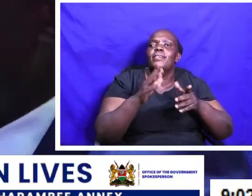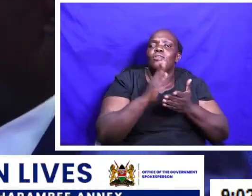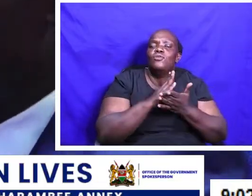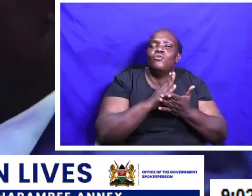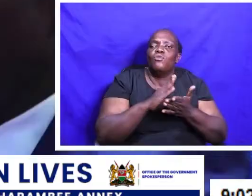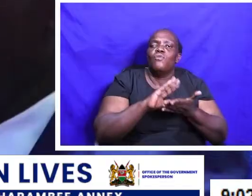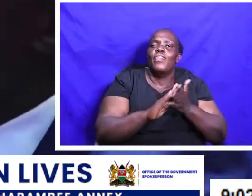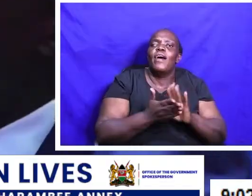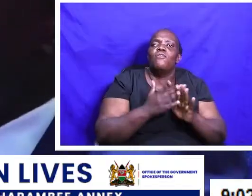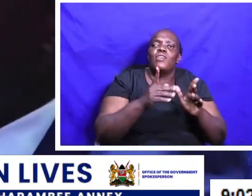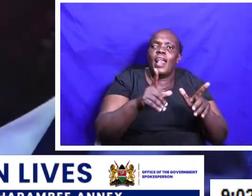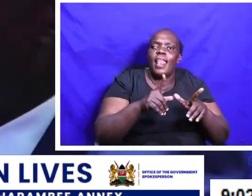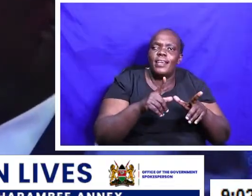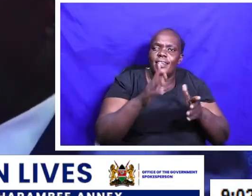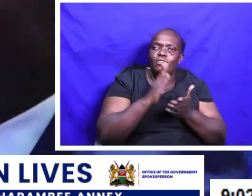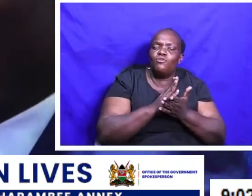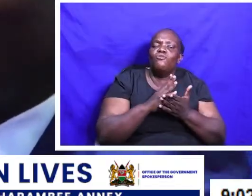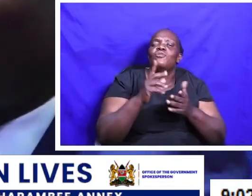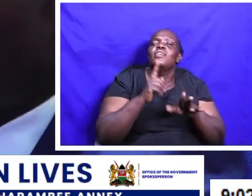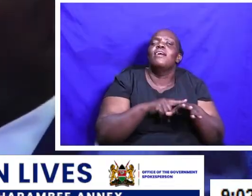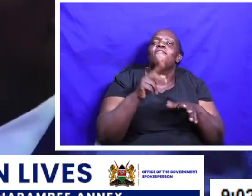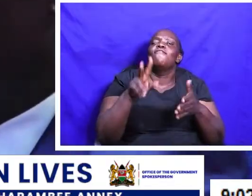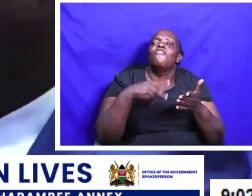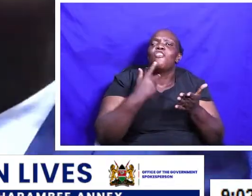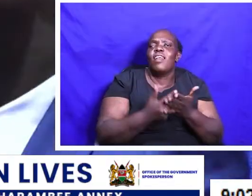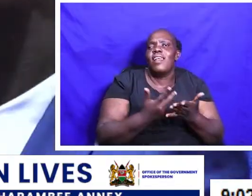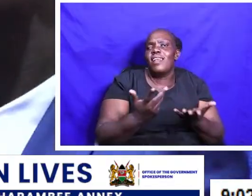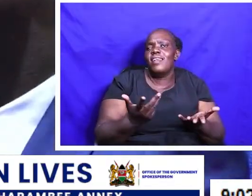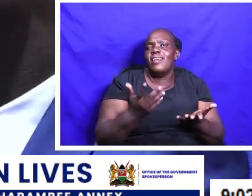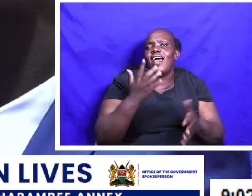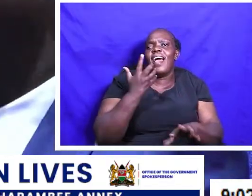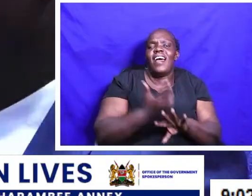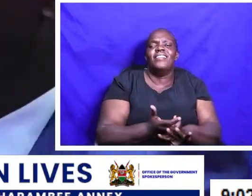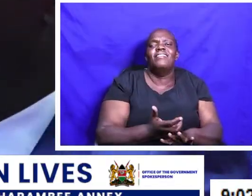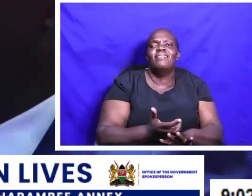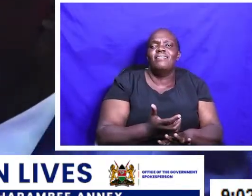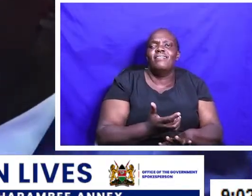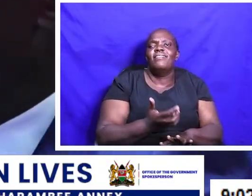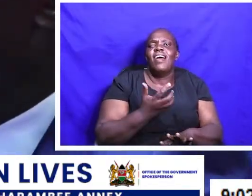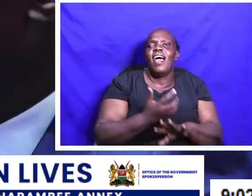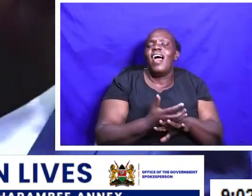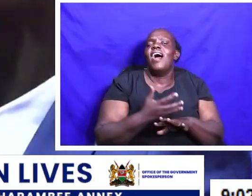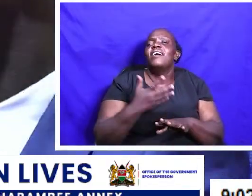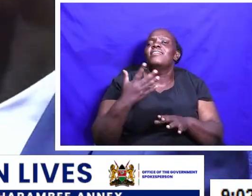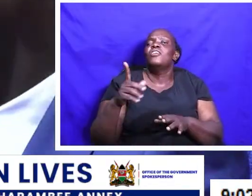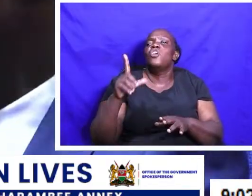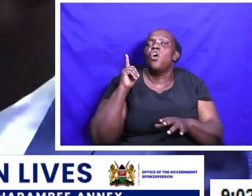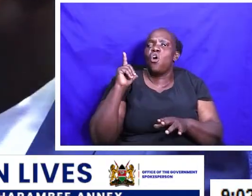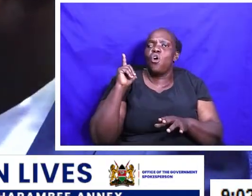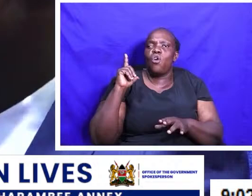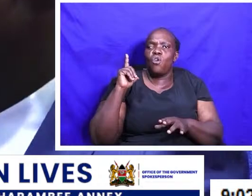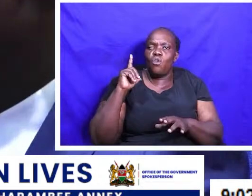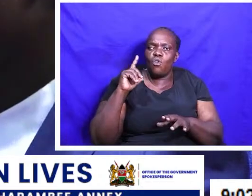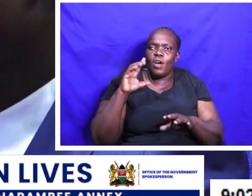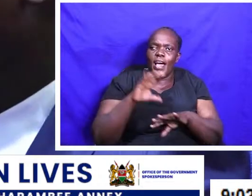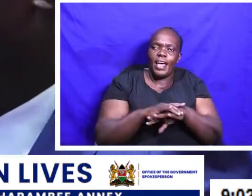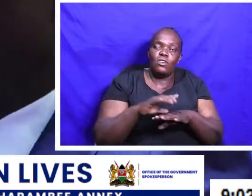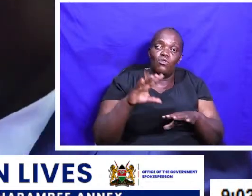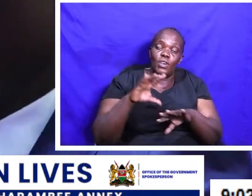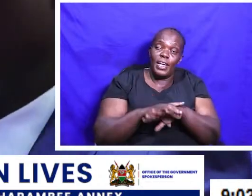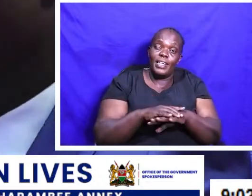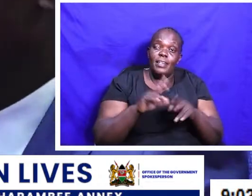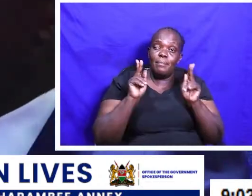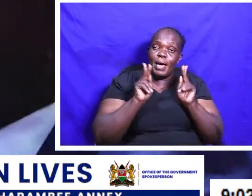license. Kwa sababu bila license hata ukianguka utapata uko katika mkono mbaya wa sheria.